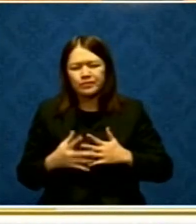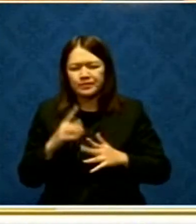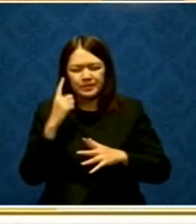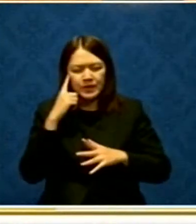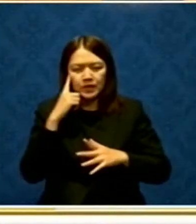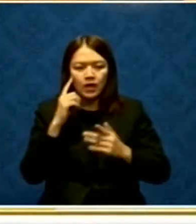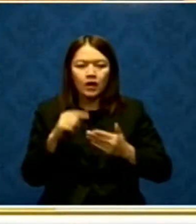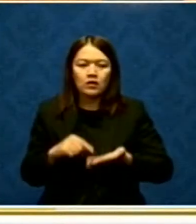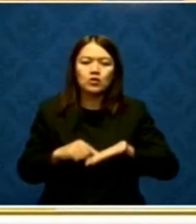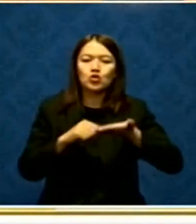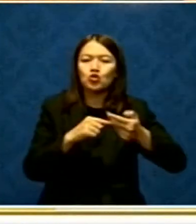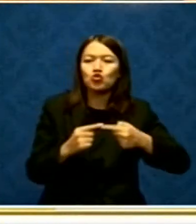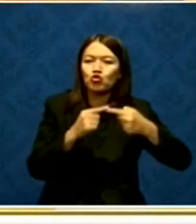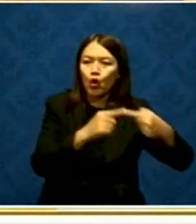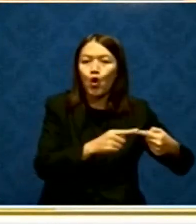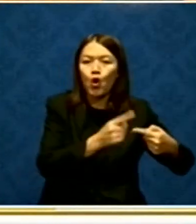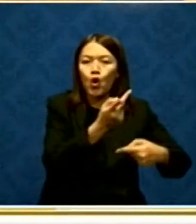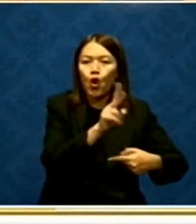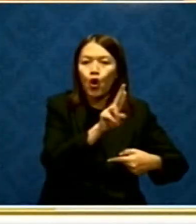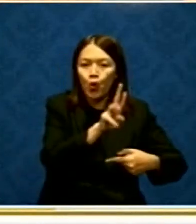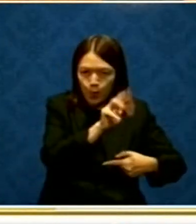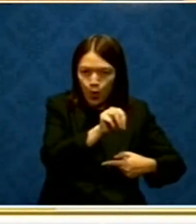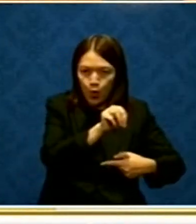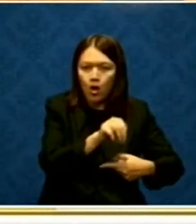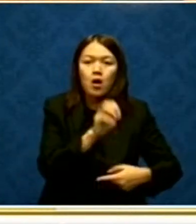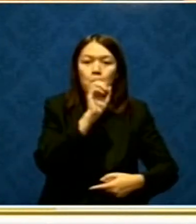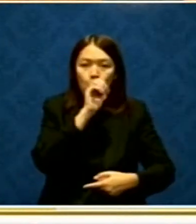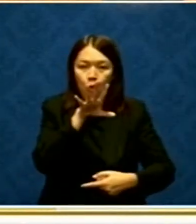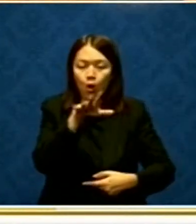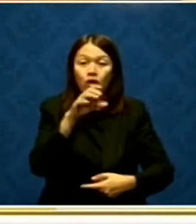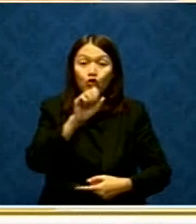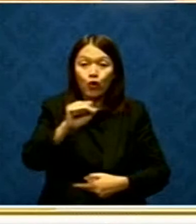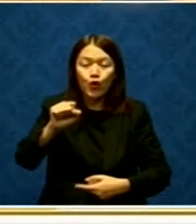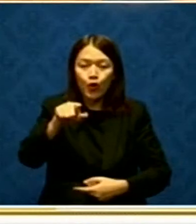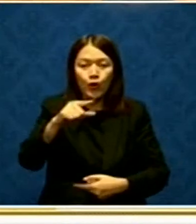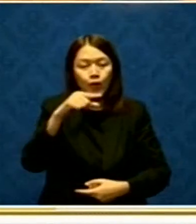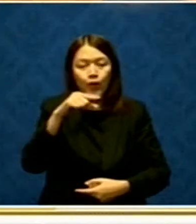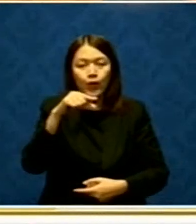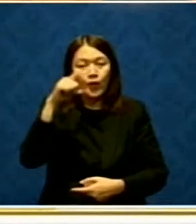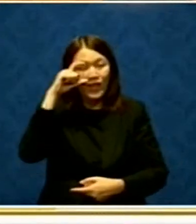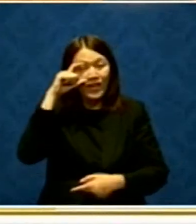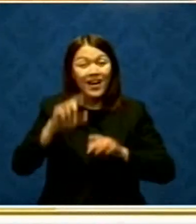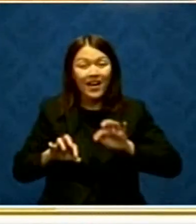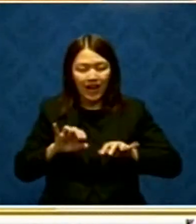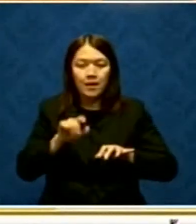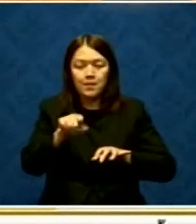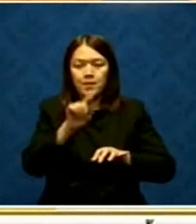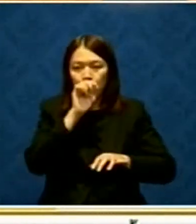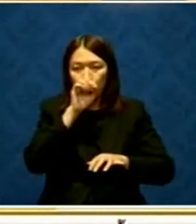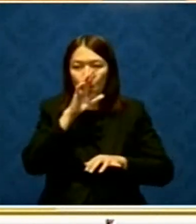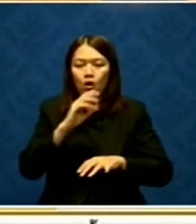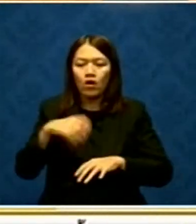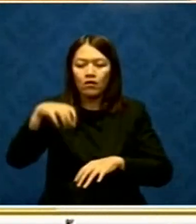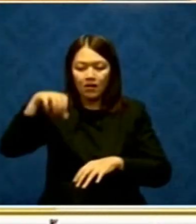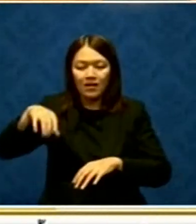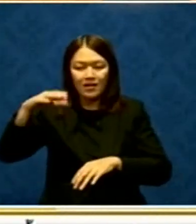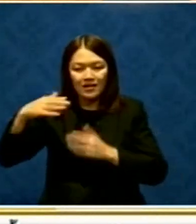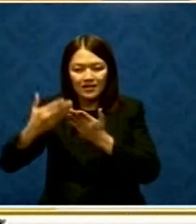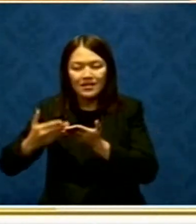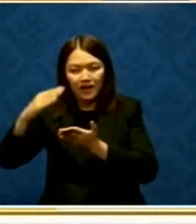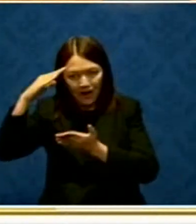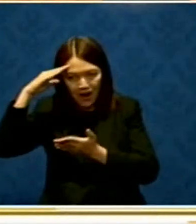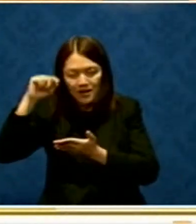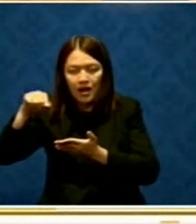ก็ไปครม.เพราะนั้นเนี่ยเรียนเพื่อนสมาชิกว่าที่ผมบอกว่าก็ตามที่กองทัพว่ามาตามที่กองทัพว่